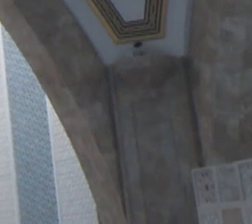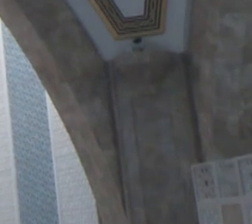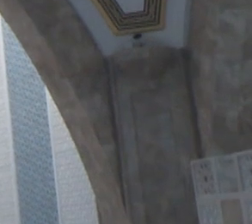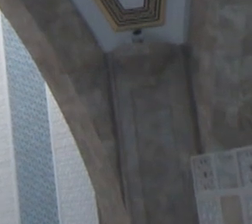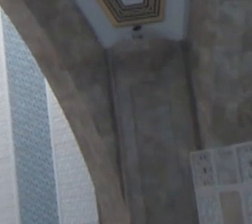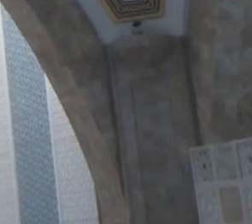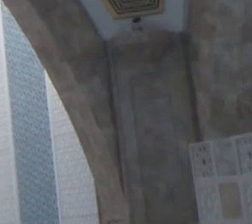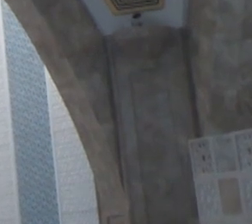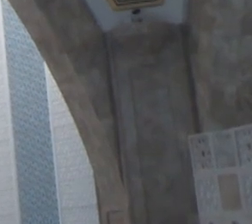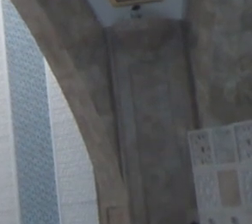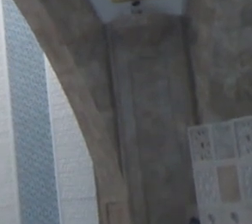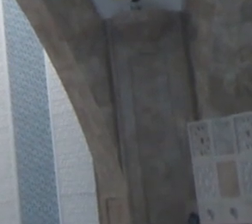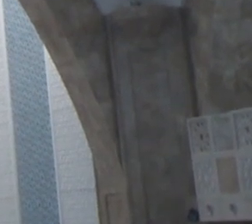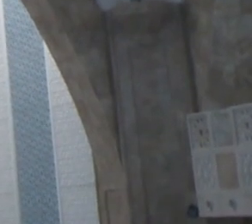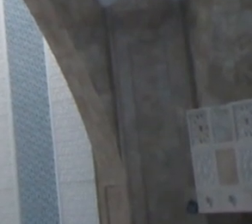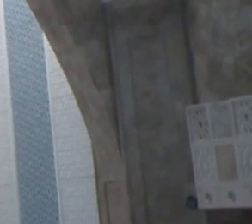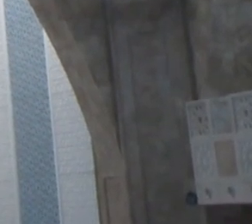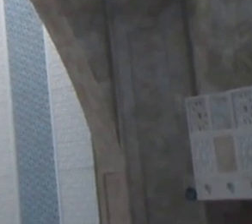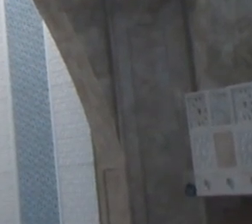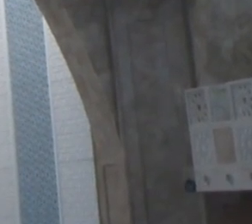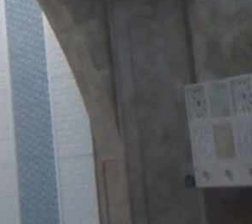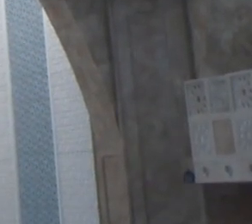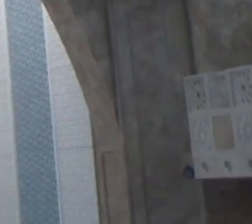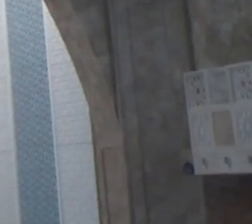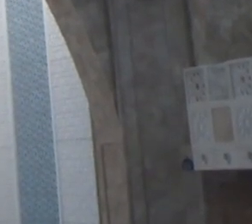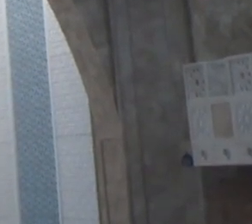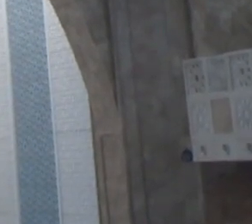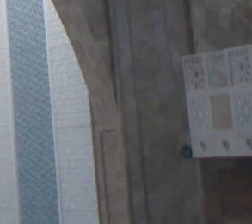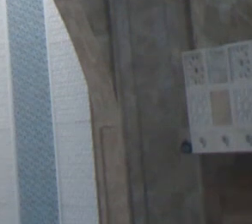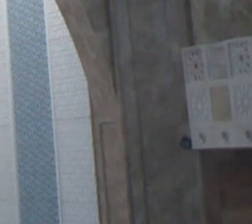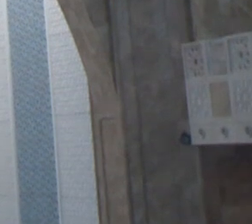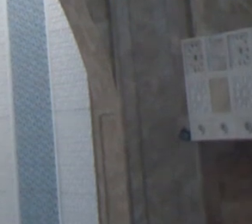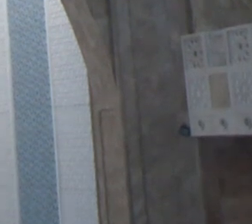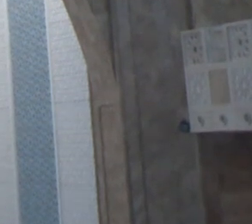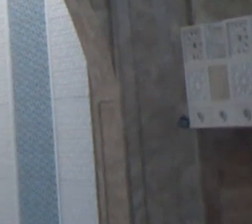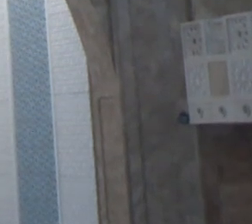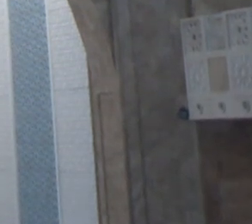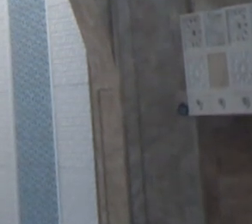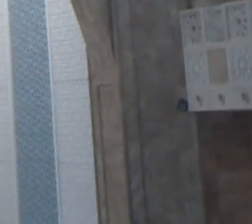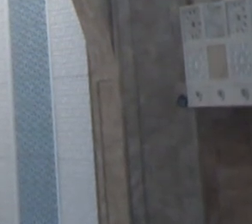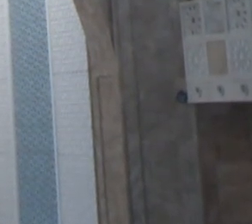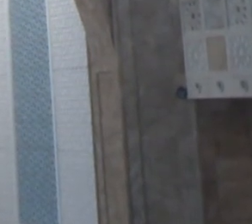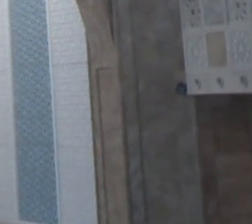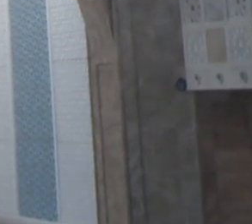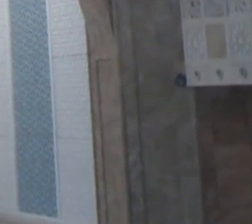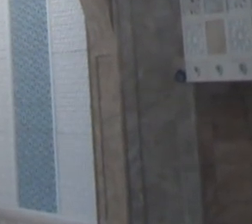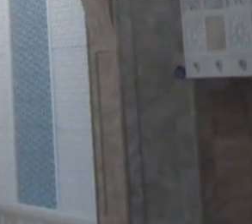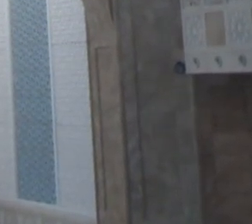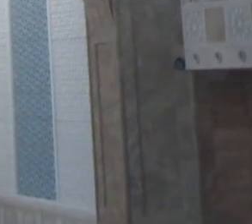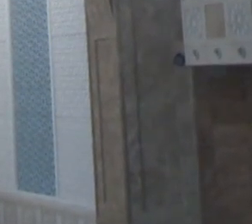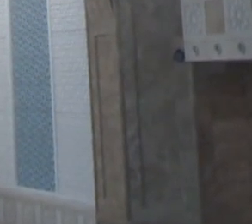وعلى آله وأصحابه أجمعين صلوا على رسولنا